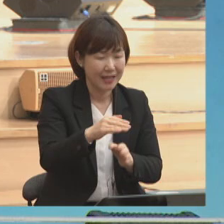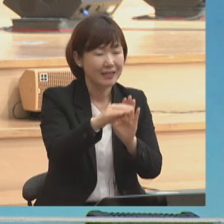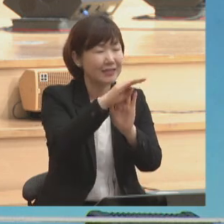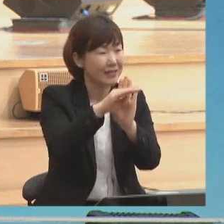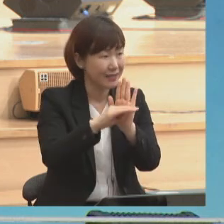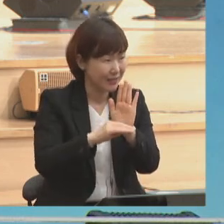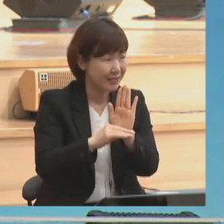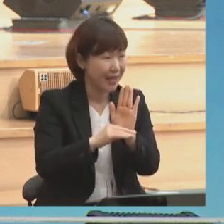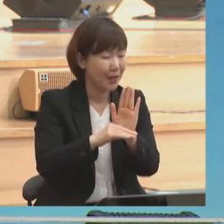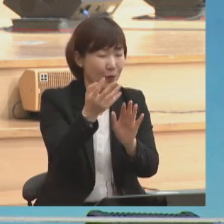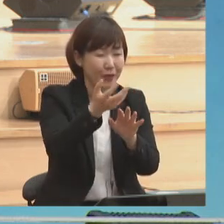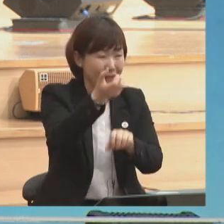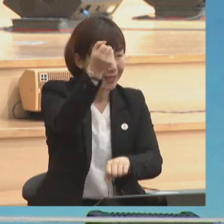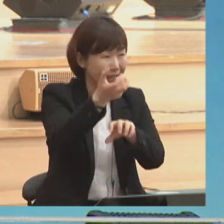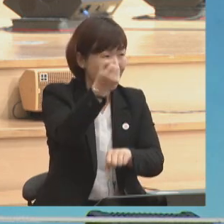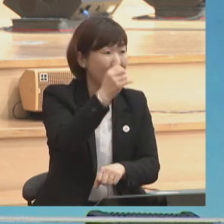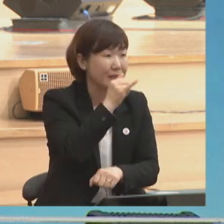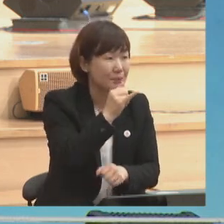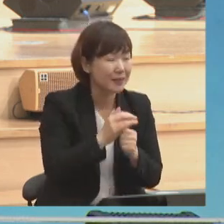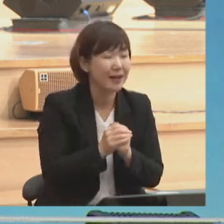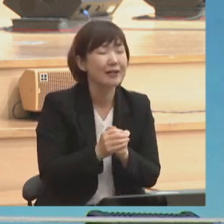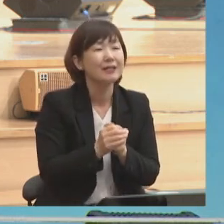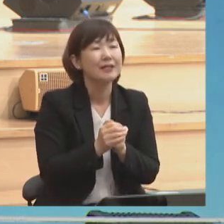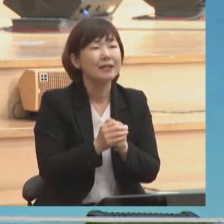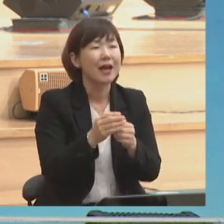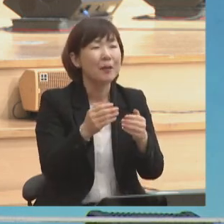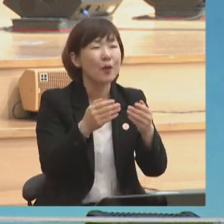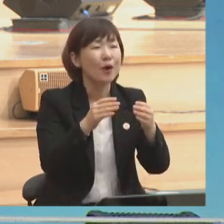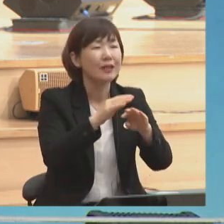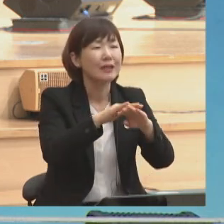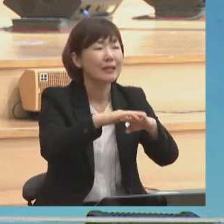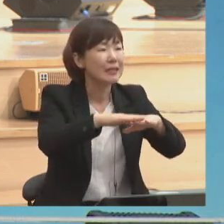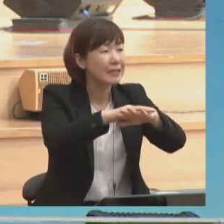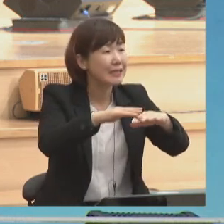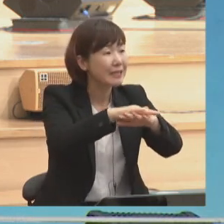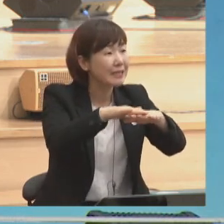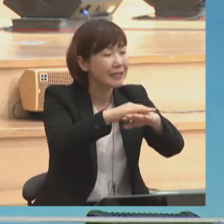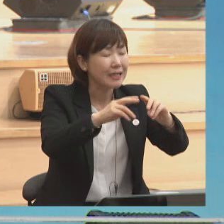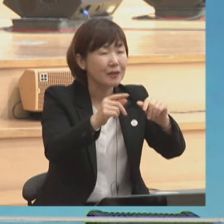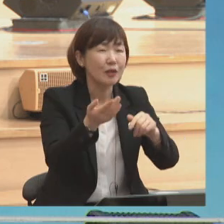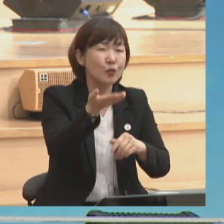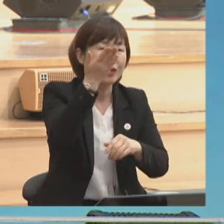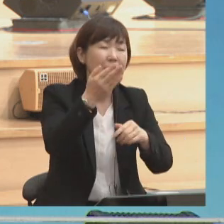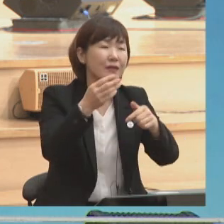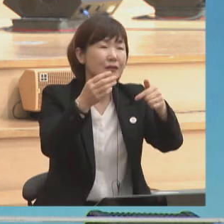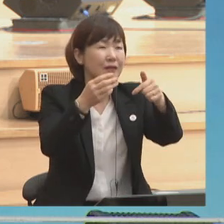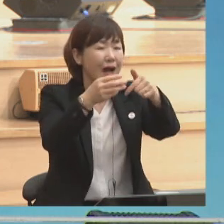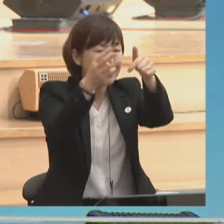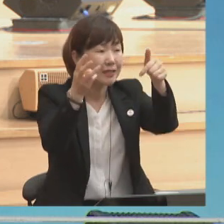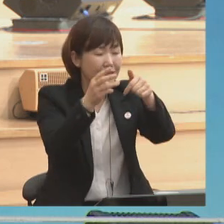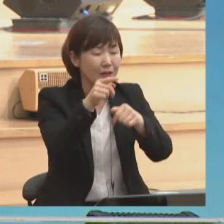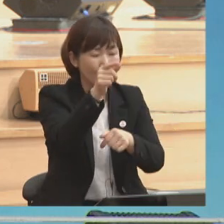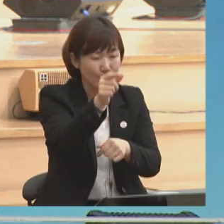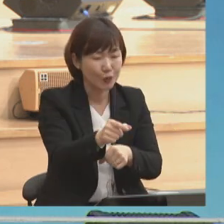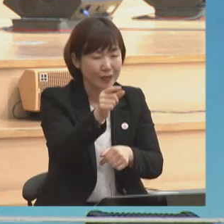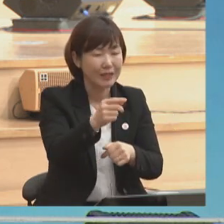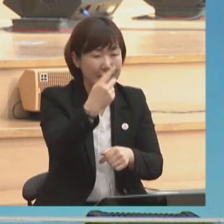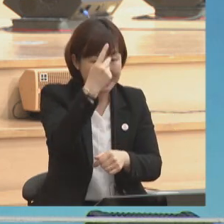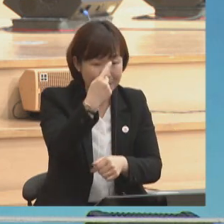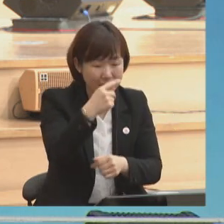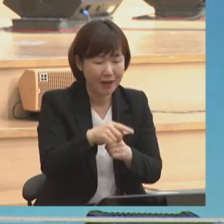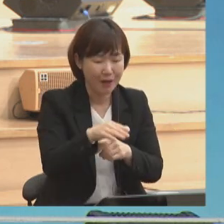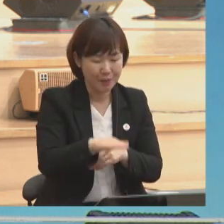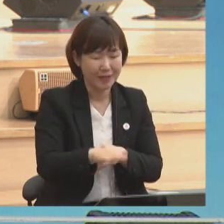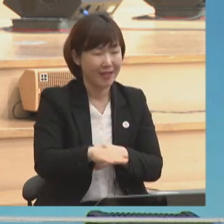요한복음을 제가 쭉 지금 하고 있으니까, 북쪽에는 이제 갈릴리가 있고 중앙에는 사마리아가 있고 남쪽에는 유다가 있다 다